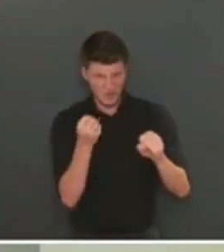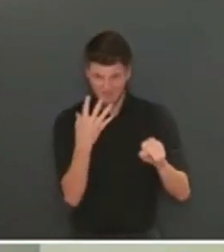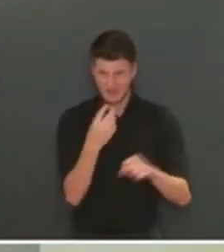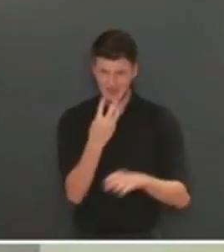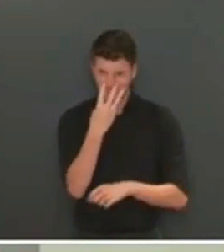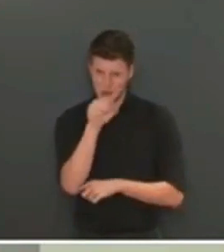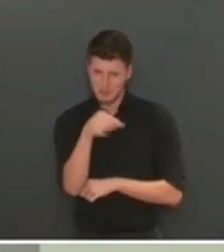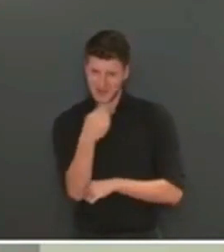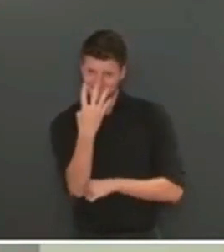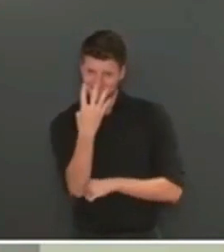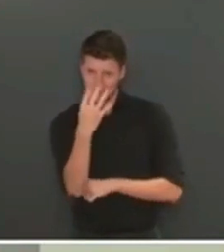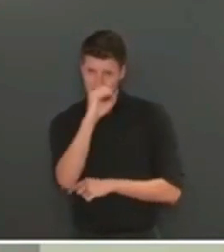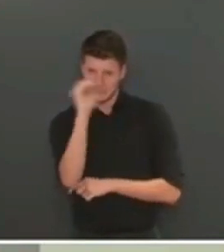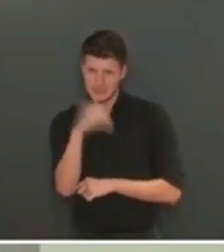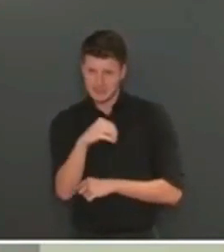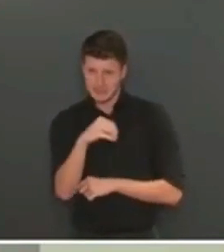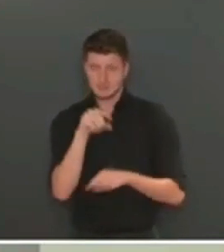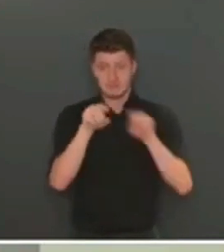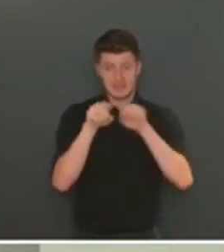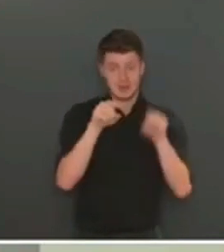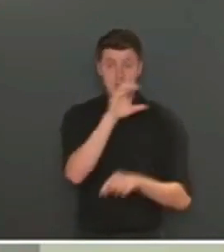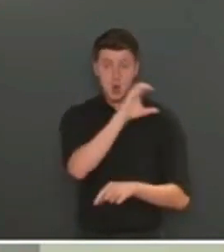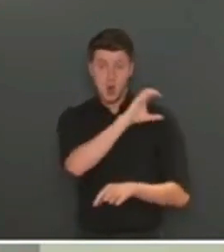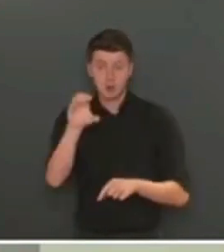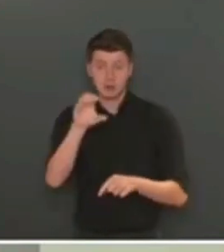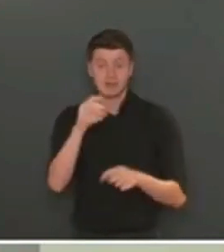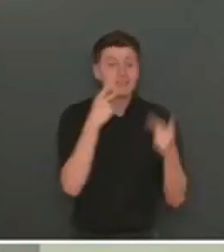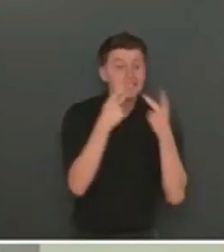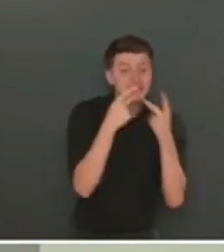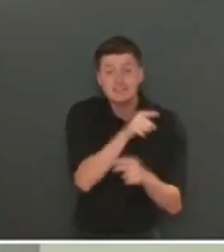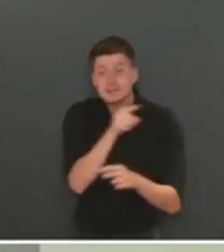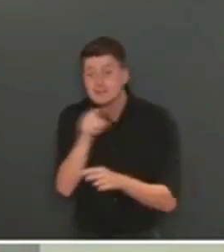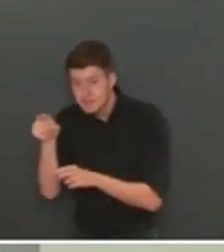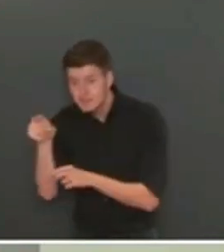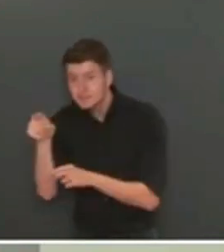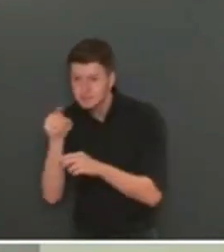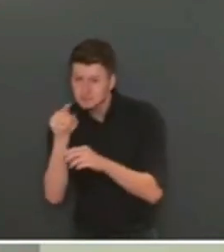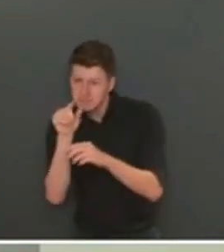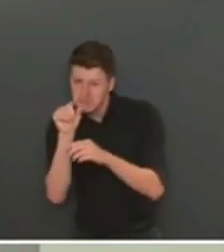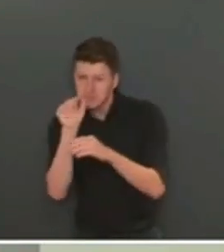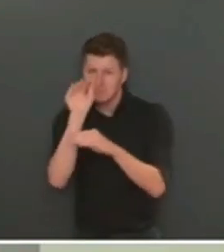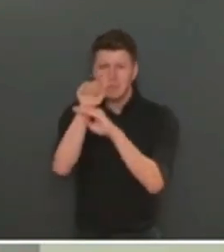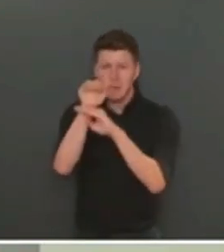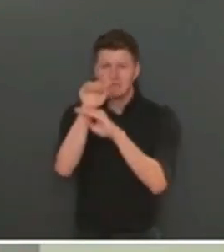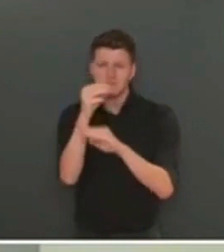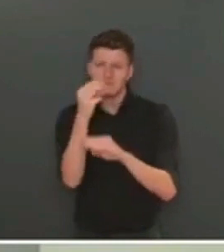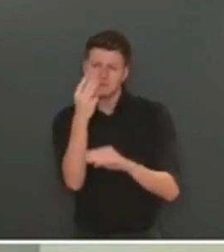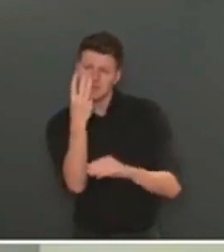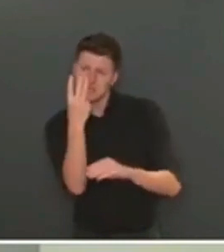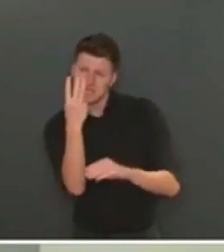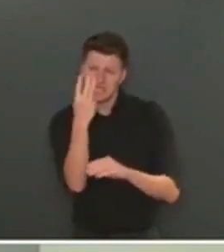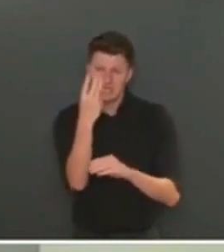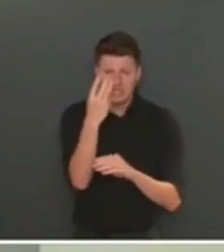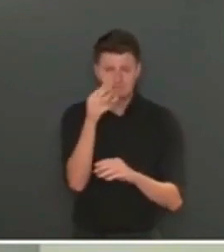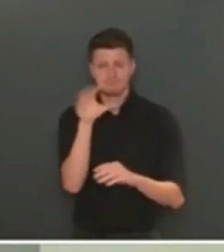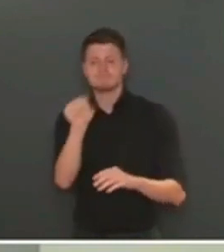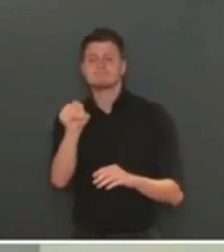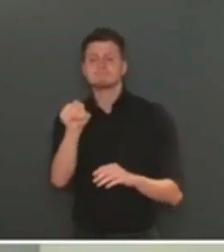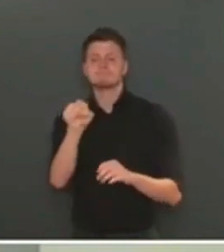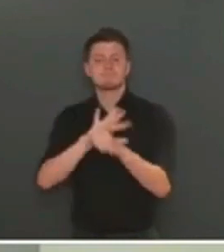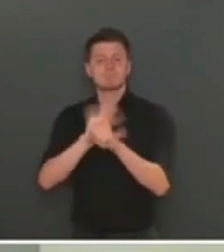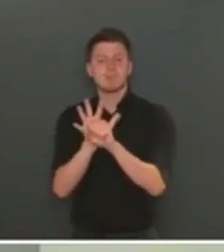قواعد اكثر صرامة حسب ما ترى يعني كمكشفوا يعني في المتاجر كانوا دايرينا نص ساعة